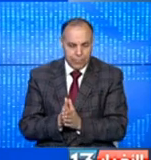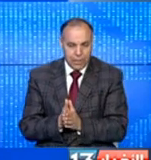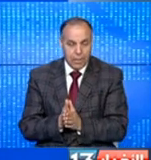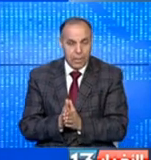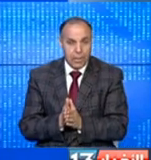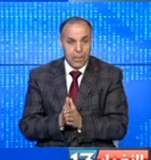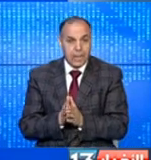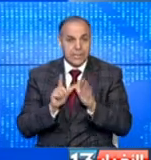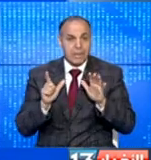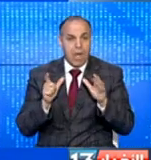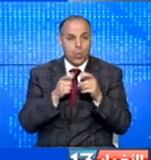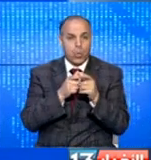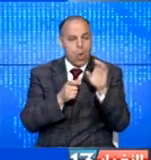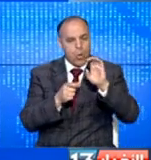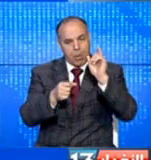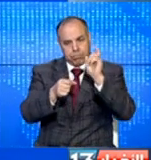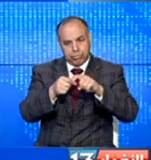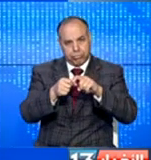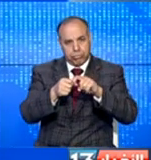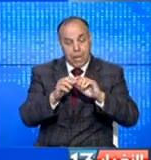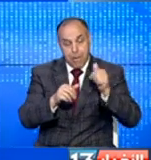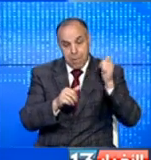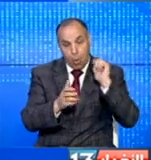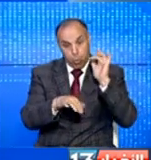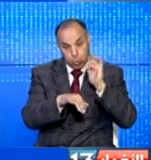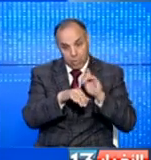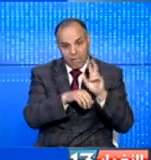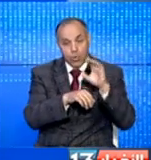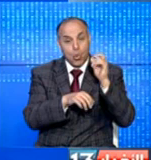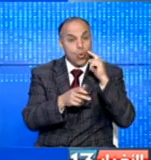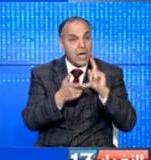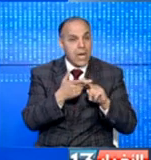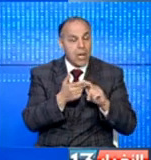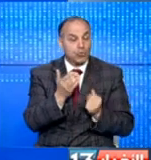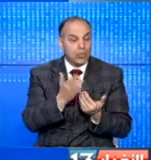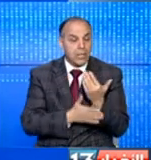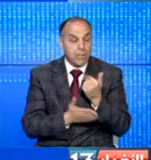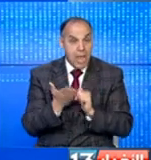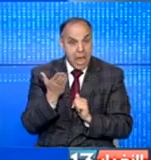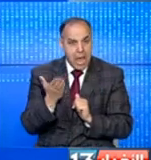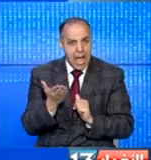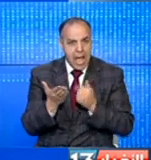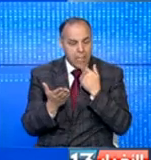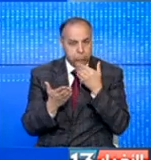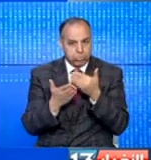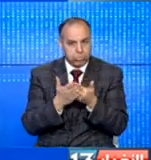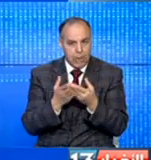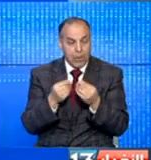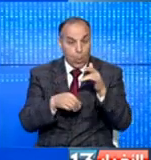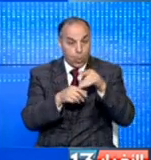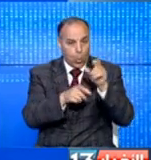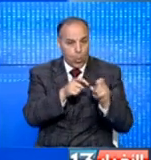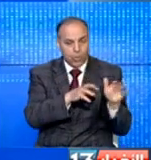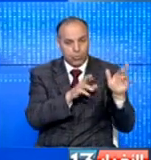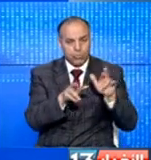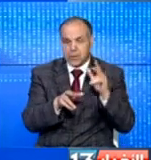إذا 7 دول عربية سجلت حتى حدود أمس إصابات بفيروس كورونا المستجد، فيما وصل عدد المصابين كما